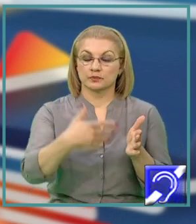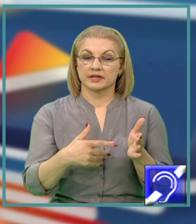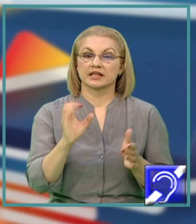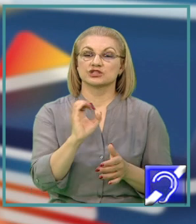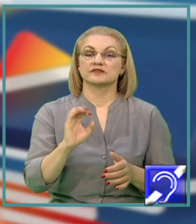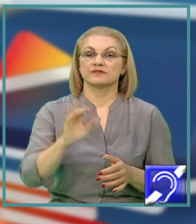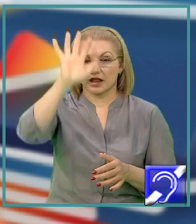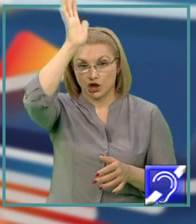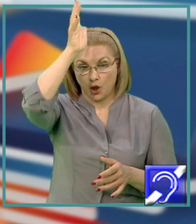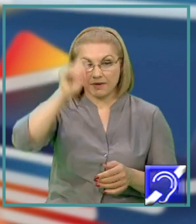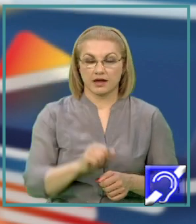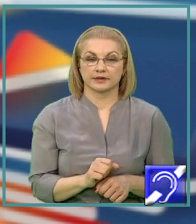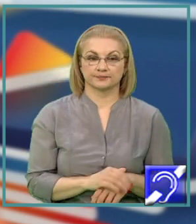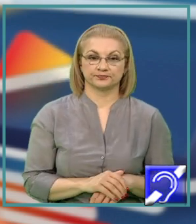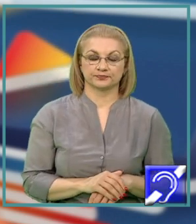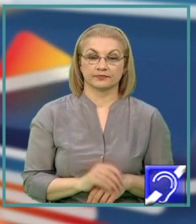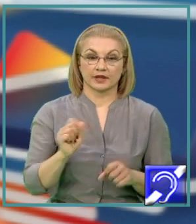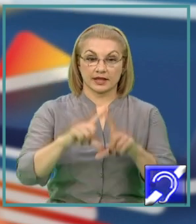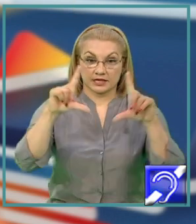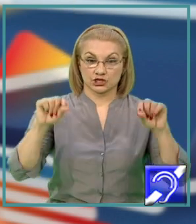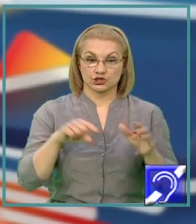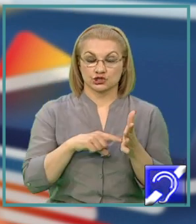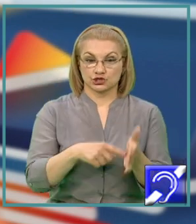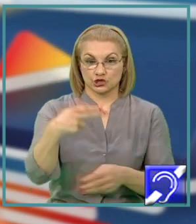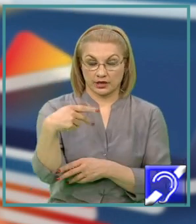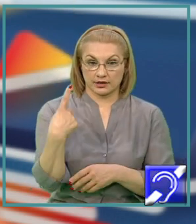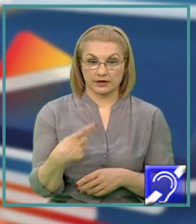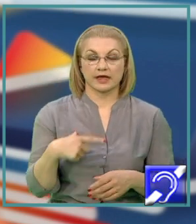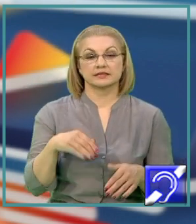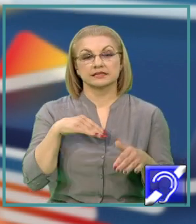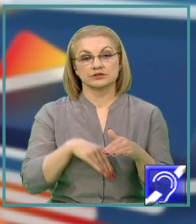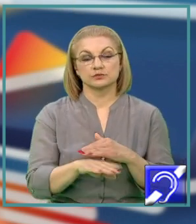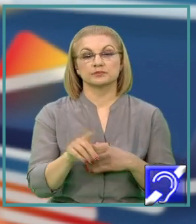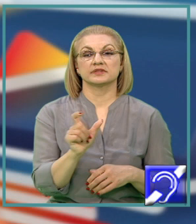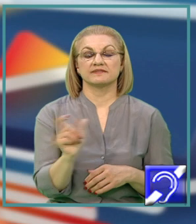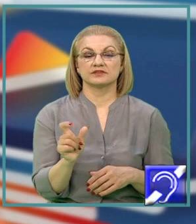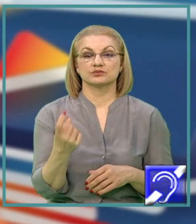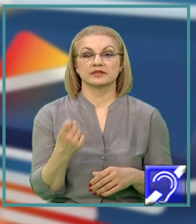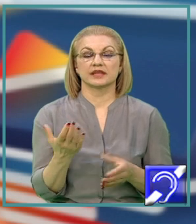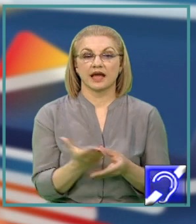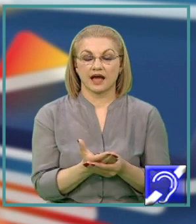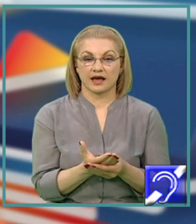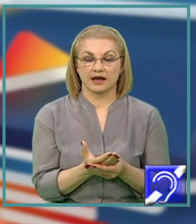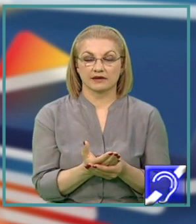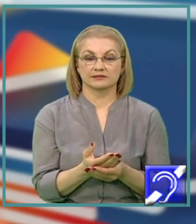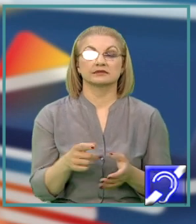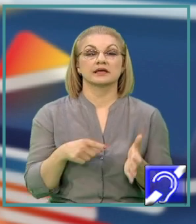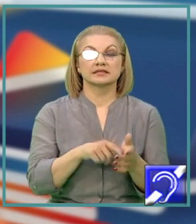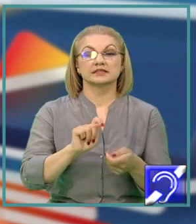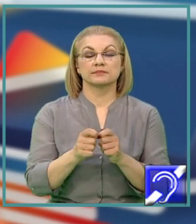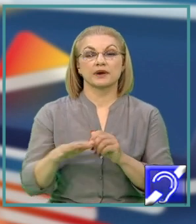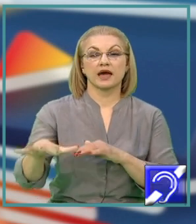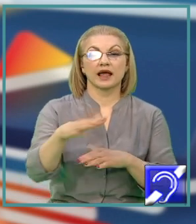romane. Scena sau tabloul este o subdiviziune a unui act marcată de schimbarea decorului pe scenă sau